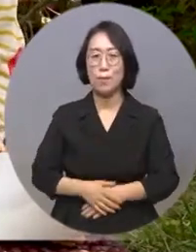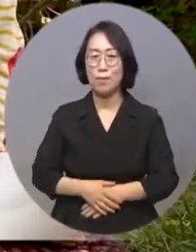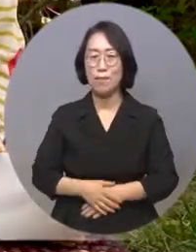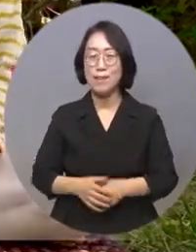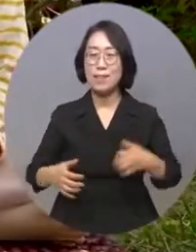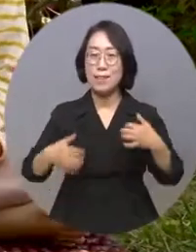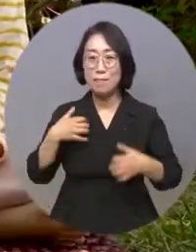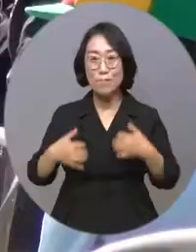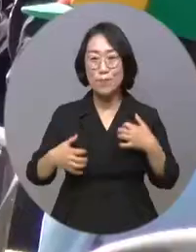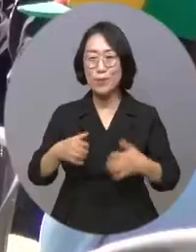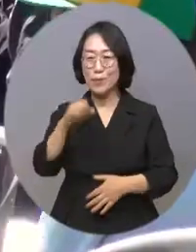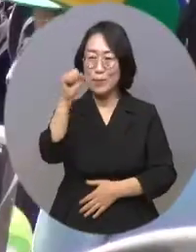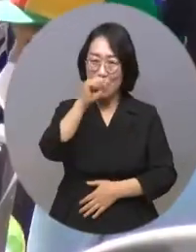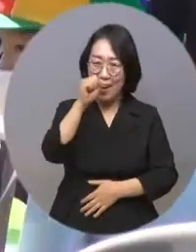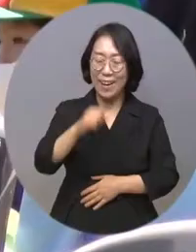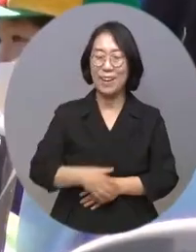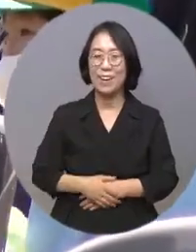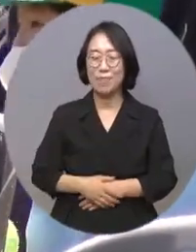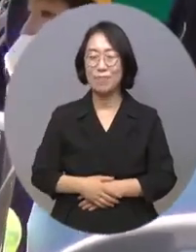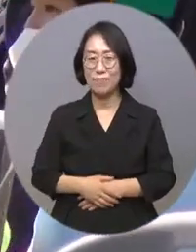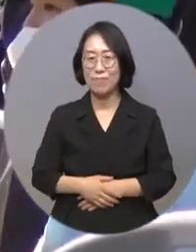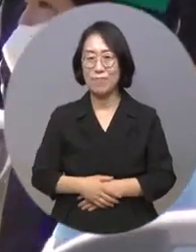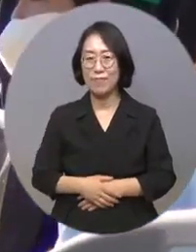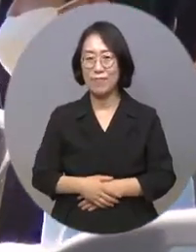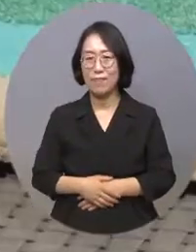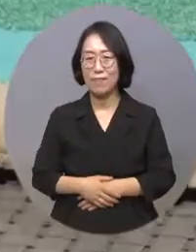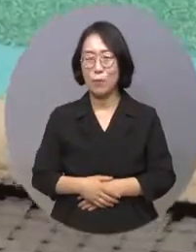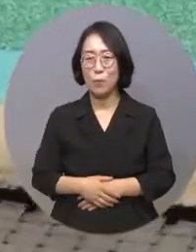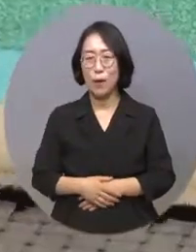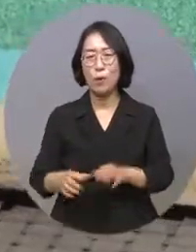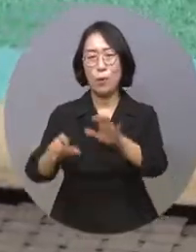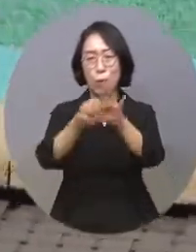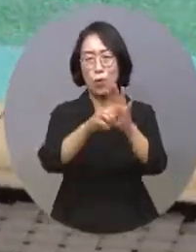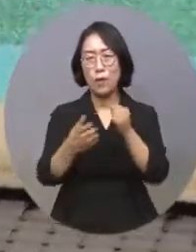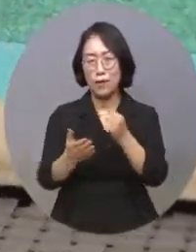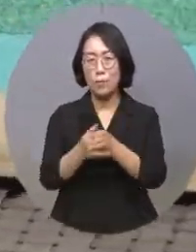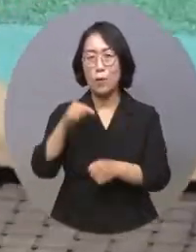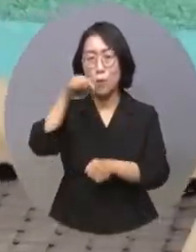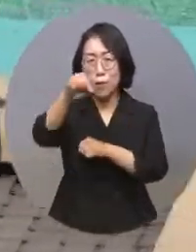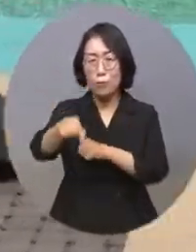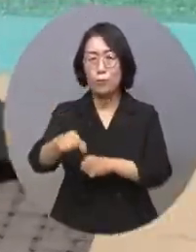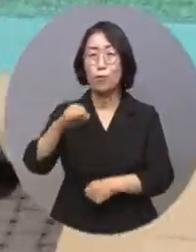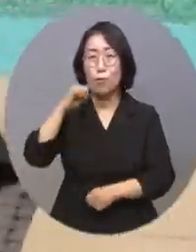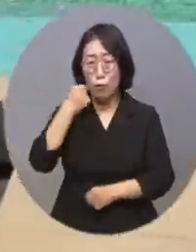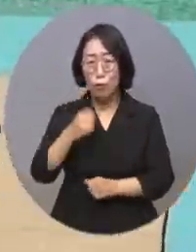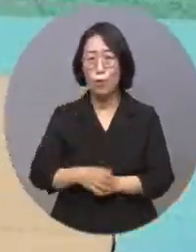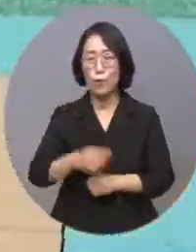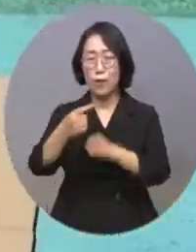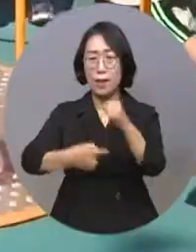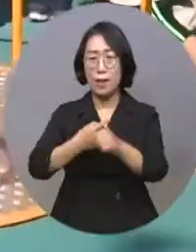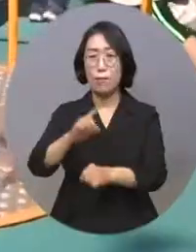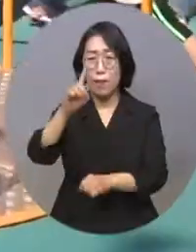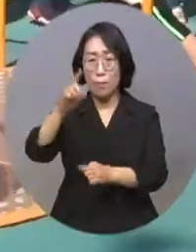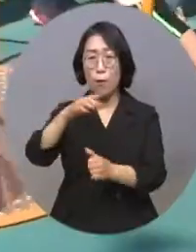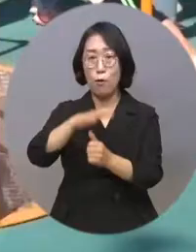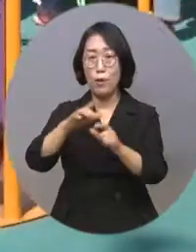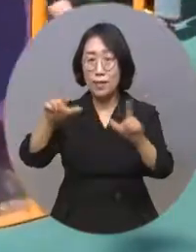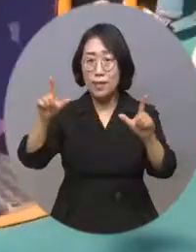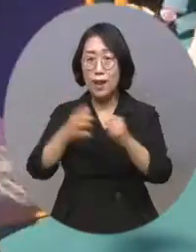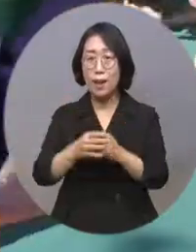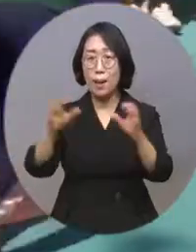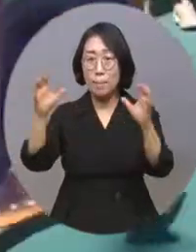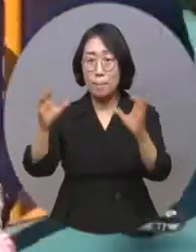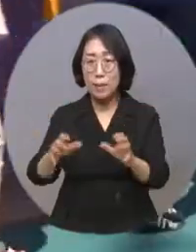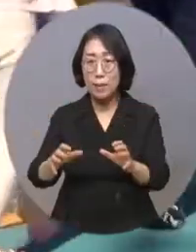기쁘고 신나요. 그동안 사회적 거리두기와 비대면 행사로 인해 1년에 한 번 진행되는 어린이날